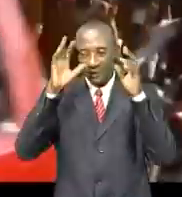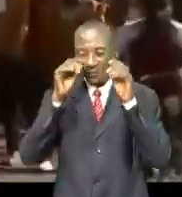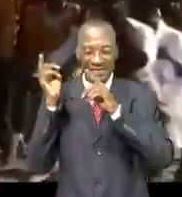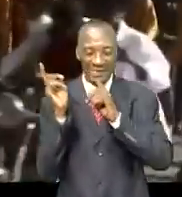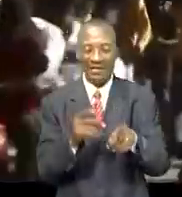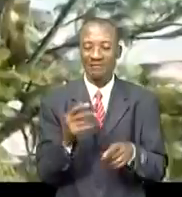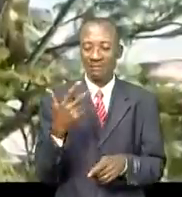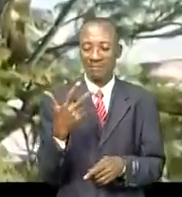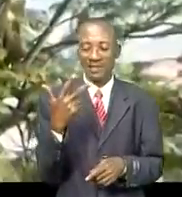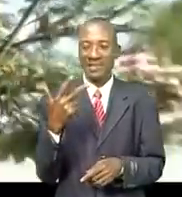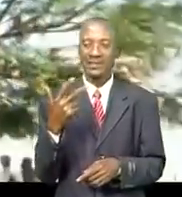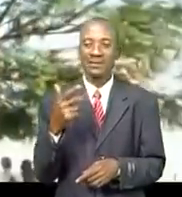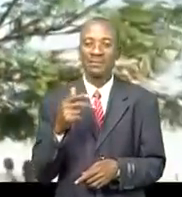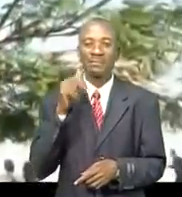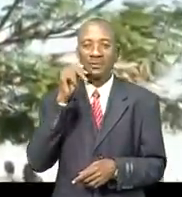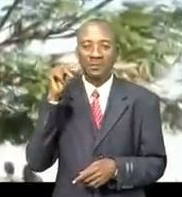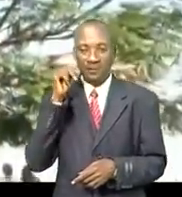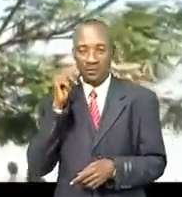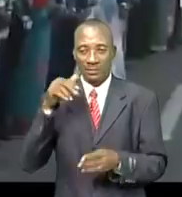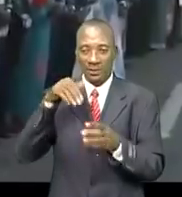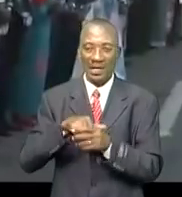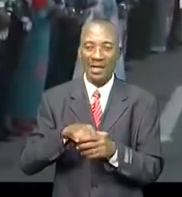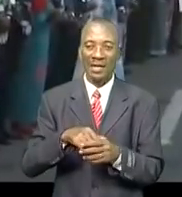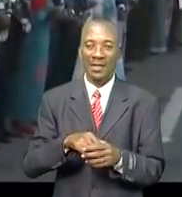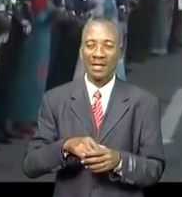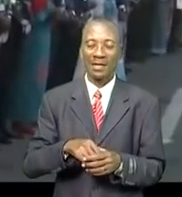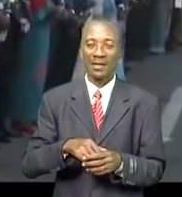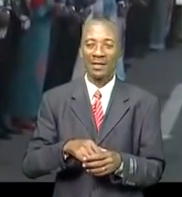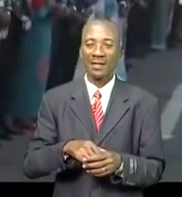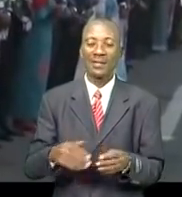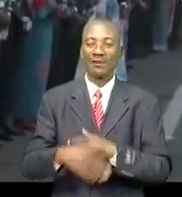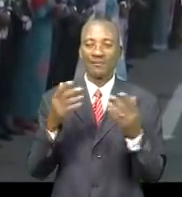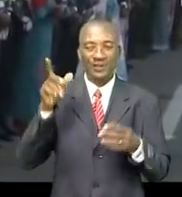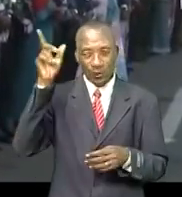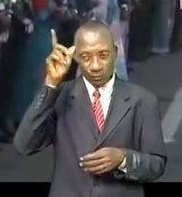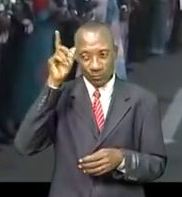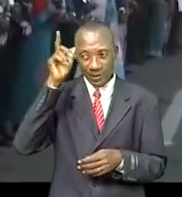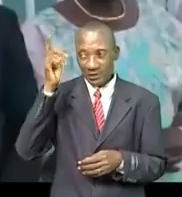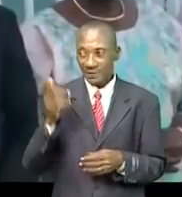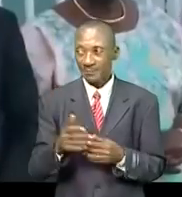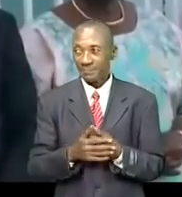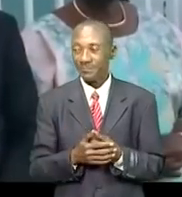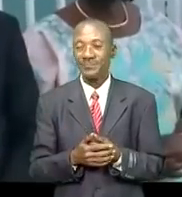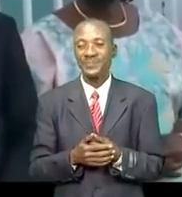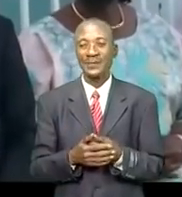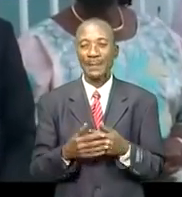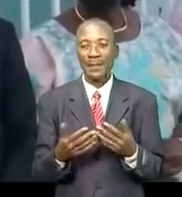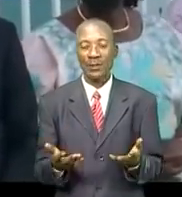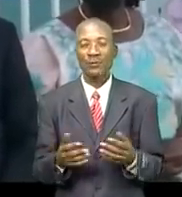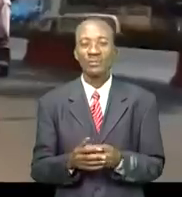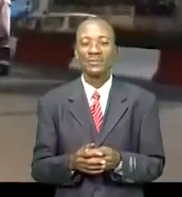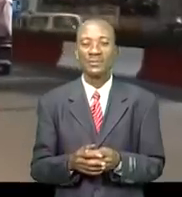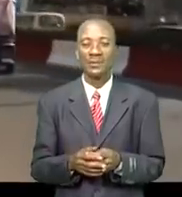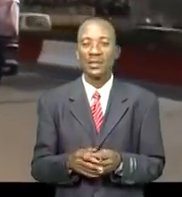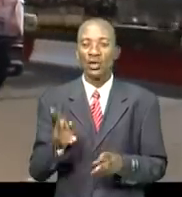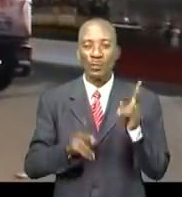du Haut-Katanga. Une ville complètement acquise à sa cause, c'était visible déjà depuis tôt ce matin.